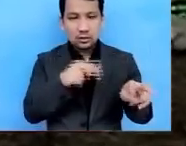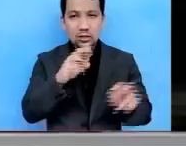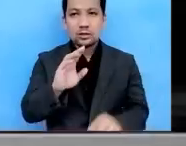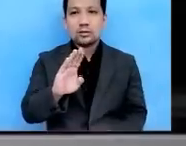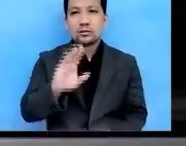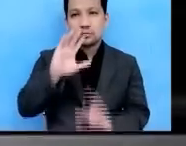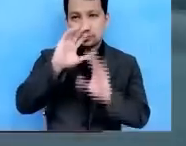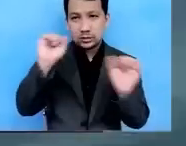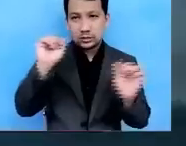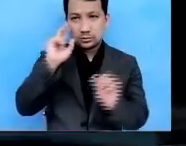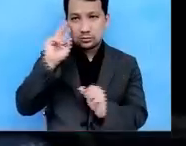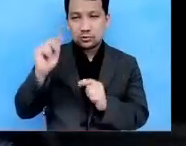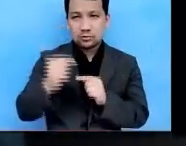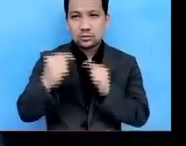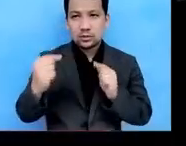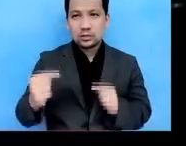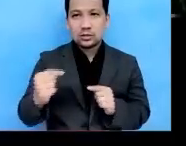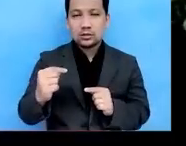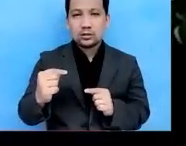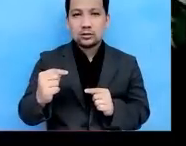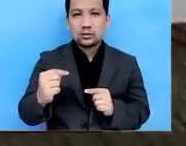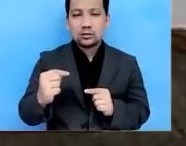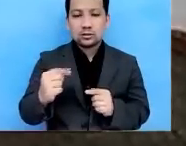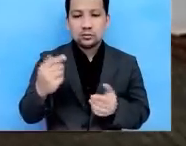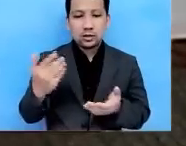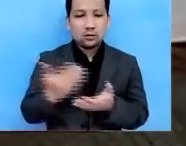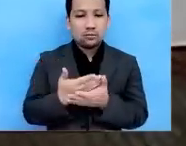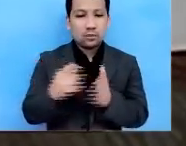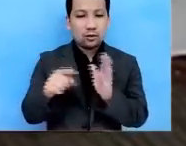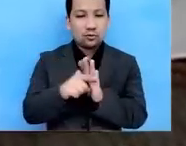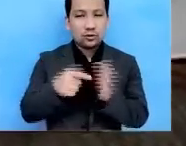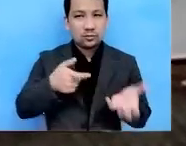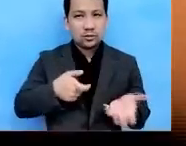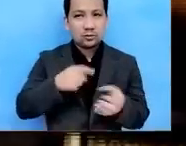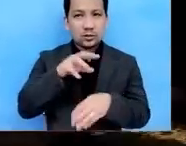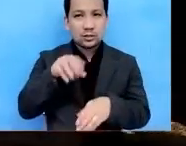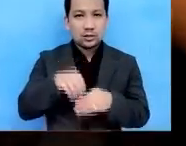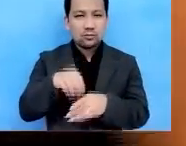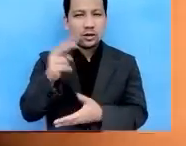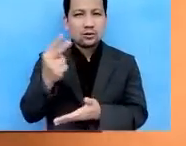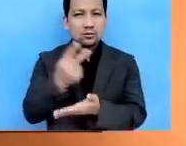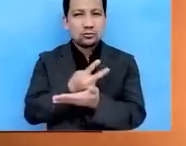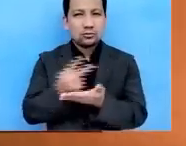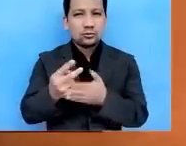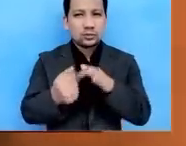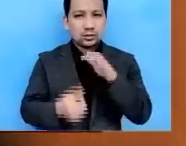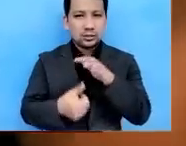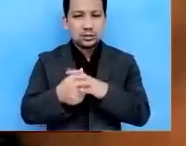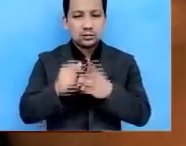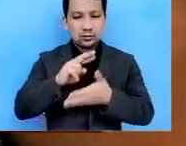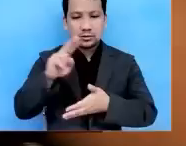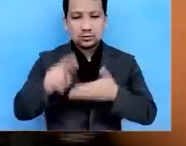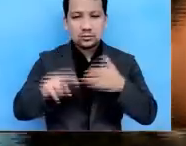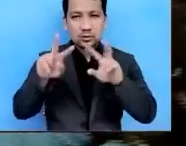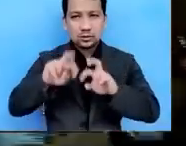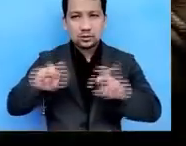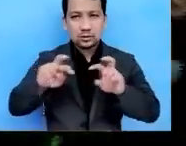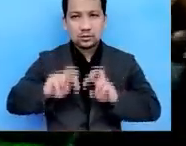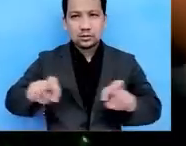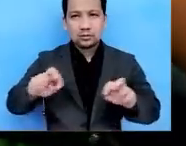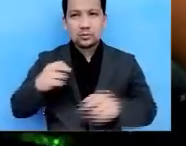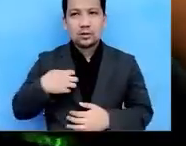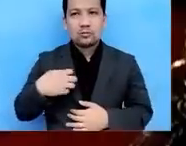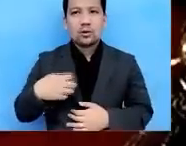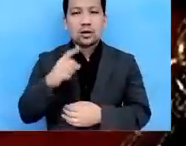PBBM ang paglaban sa loose firearms. Posible namang sa loob ng 2 linggo ay ilabas na ang resulta ng investigasyon sa mga pulis